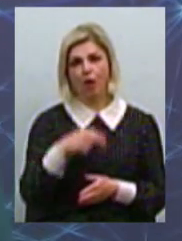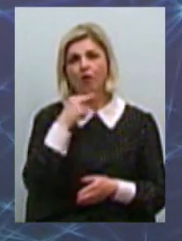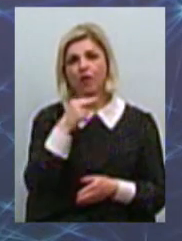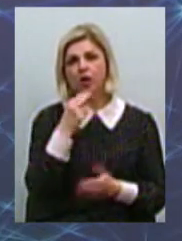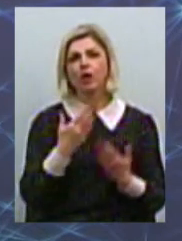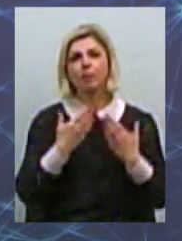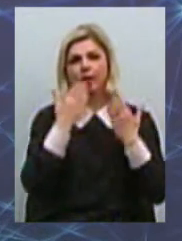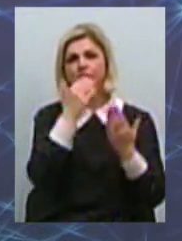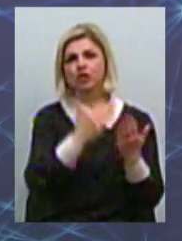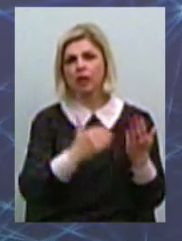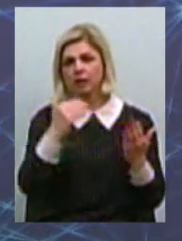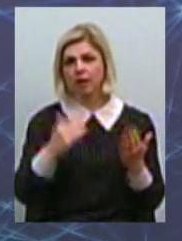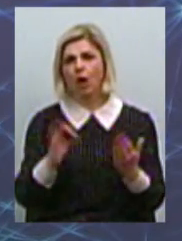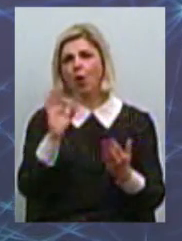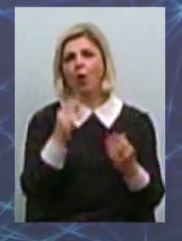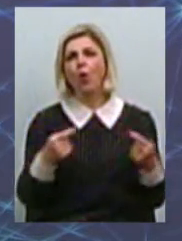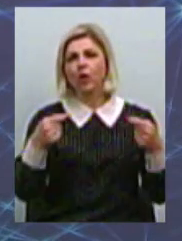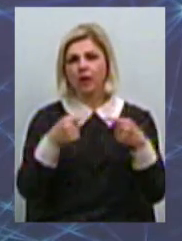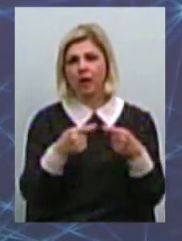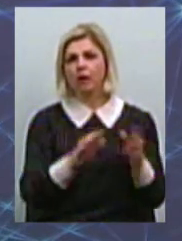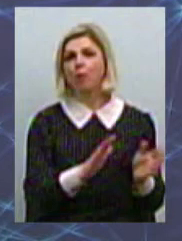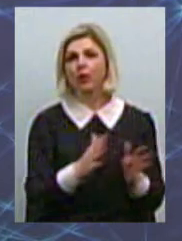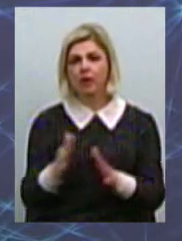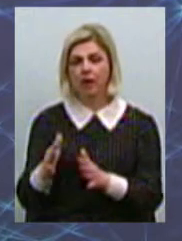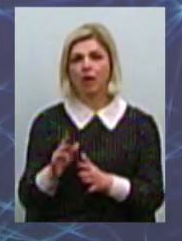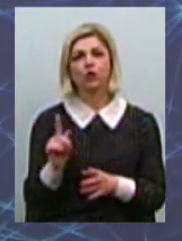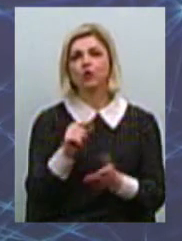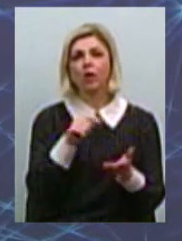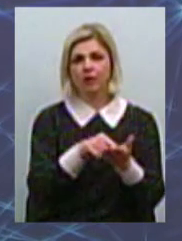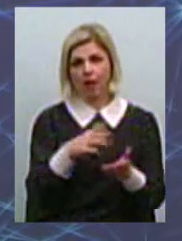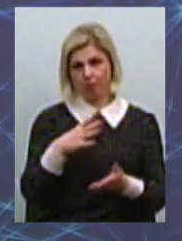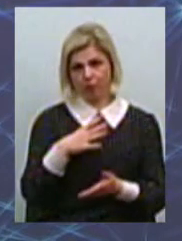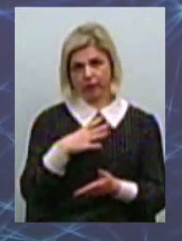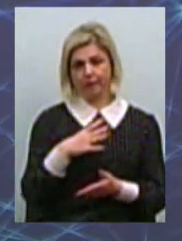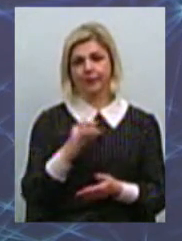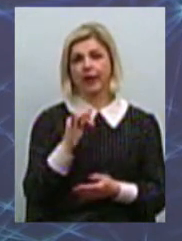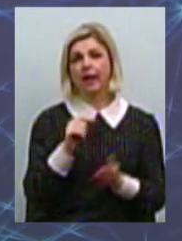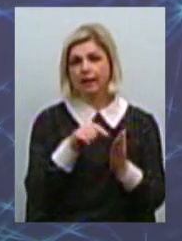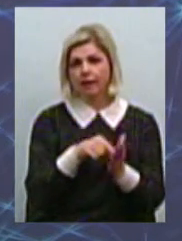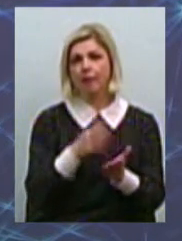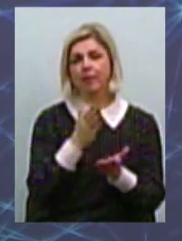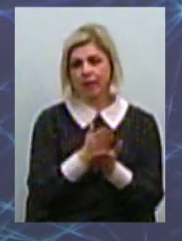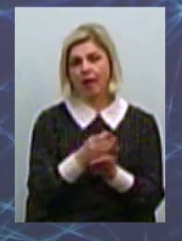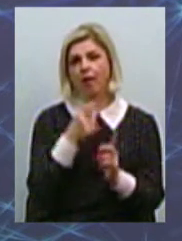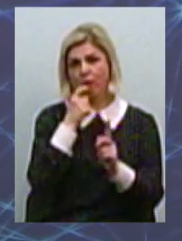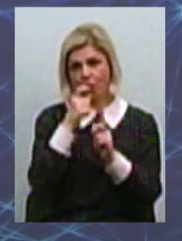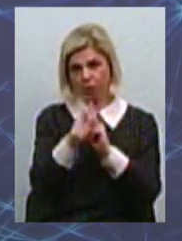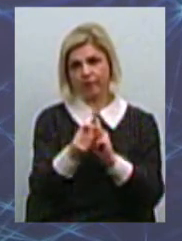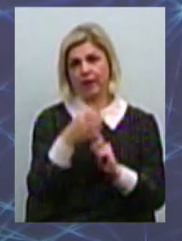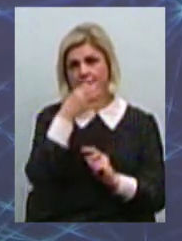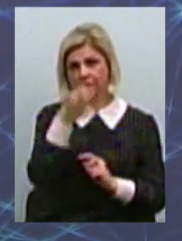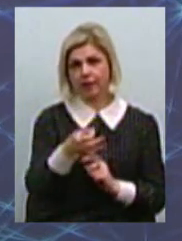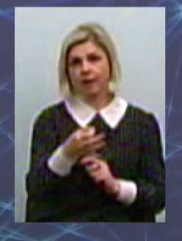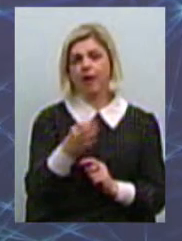перечитати про конкретні події, які там відбувались. І там криється відповідь на